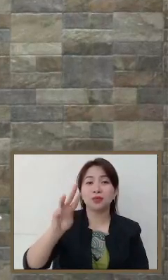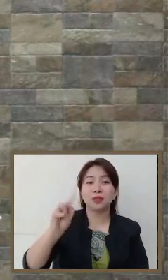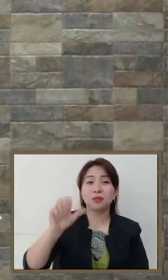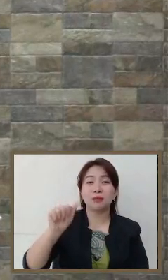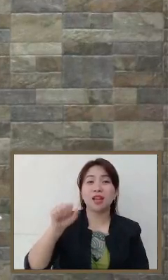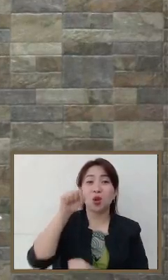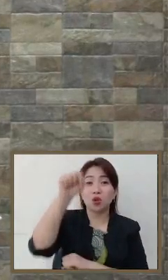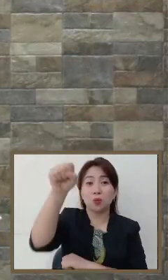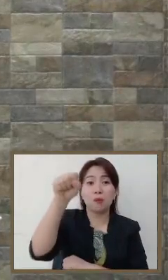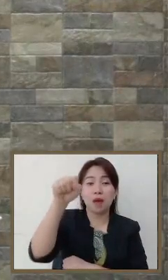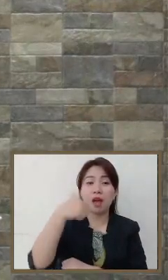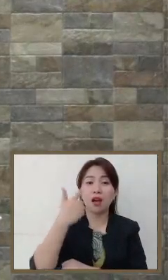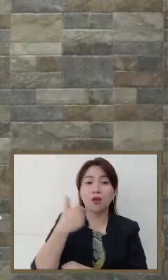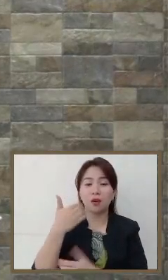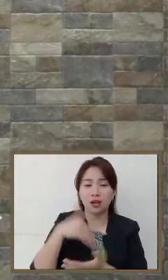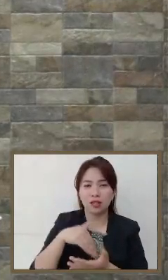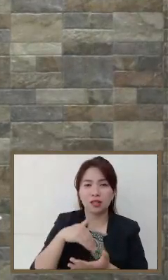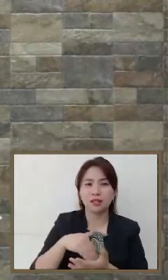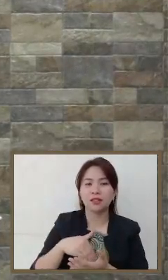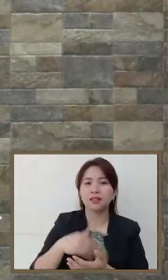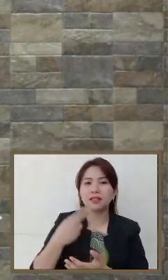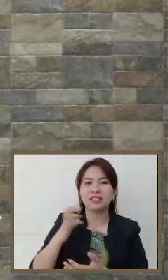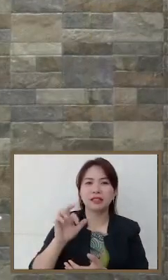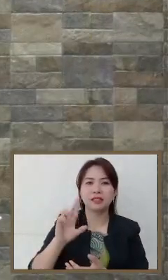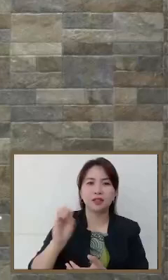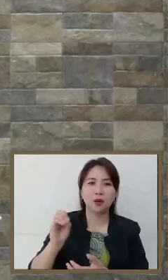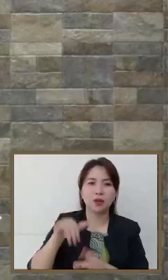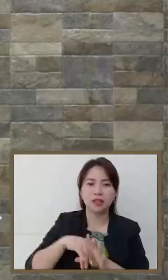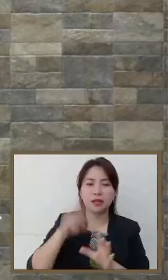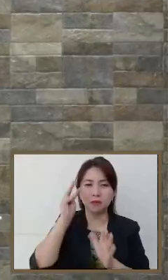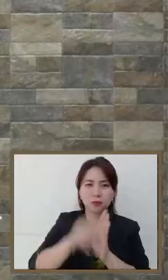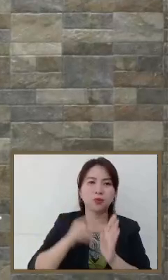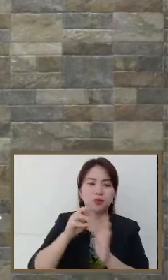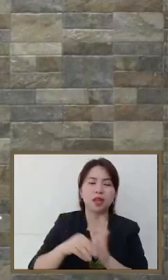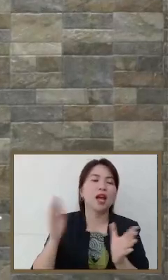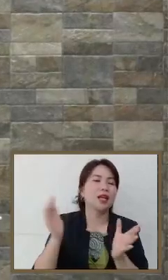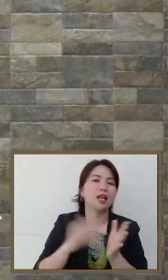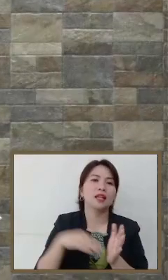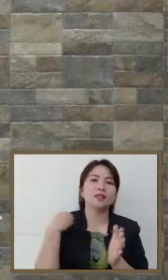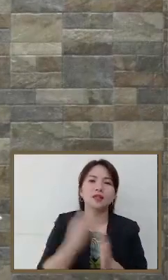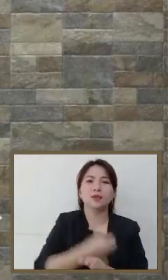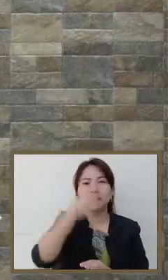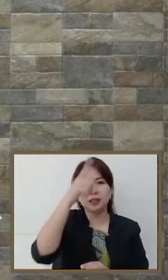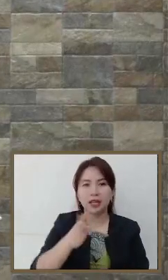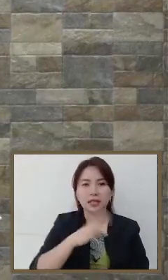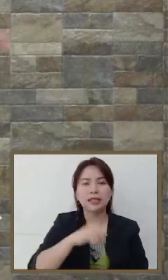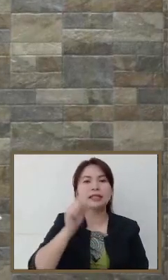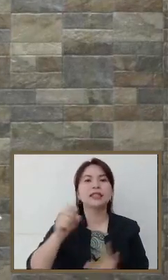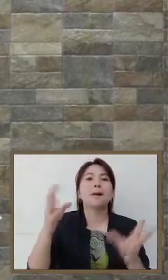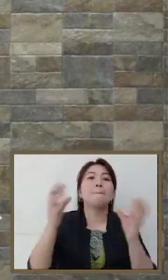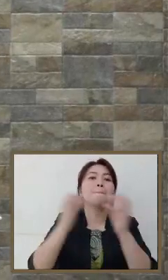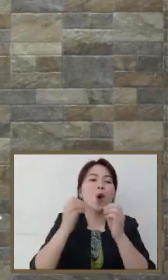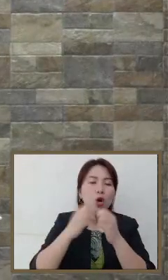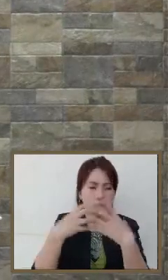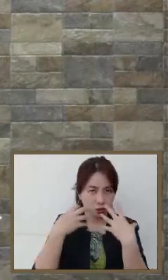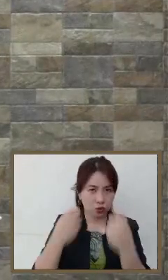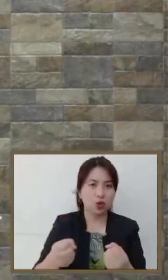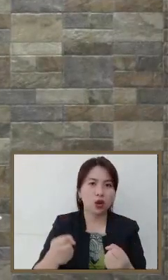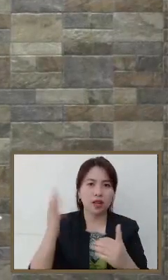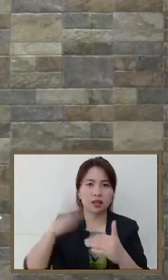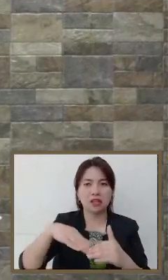Mang Super Hero Mga kapatid ang Diyos natin mga kapatid ay mas malakas pa sa lahat ng super Hero na